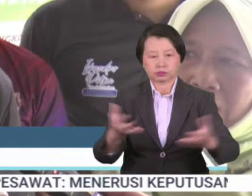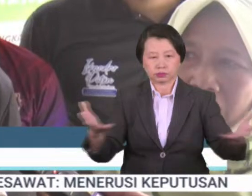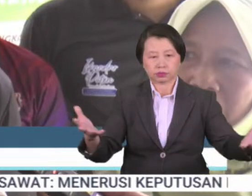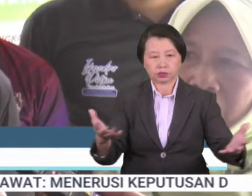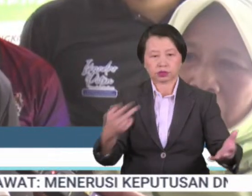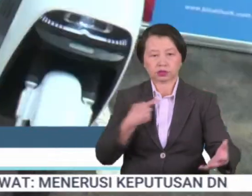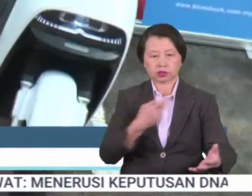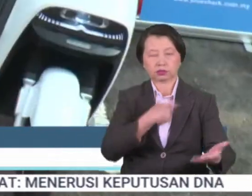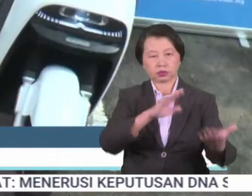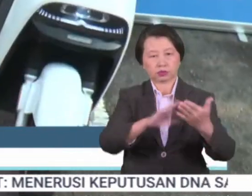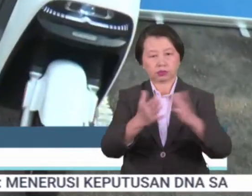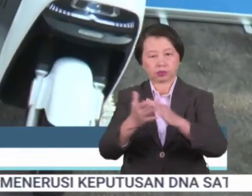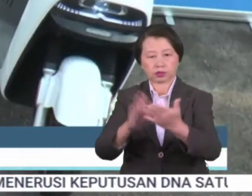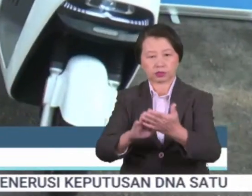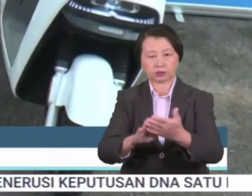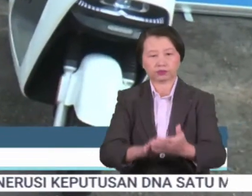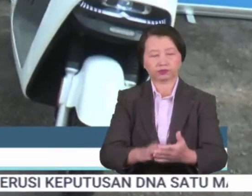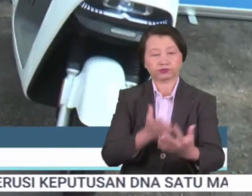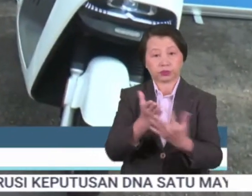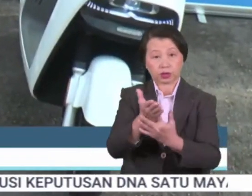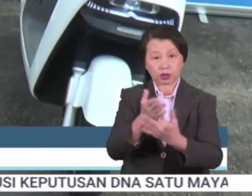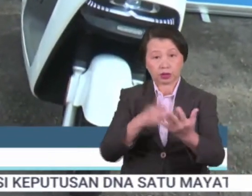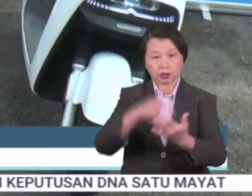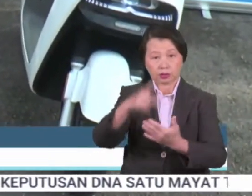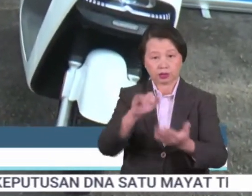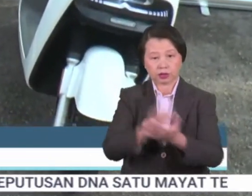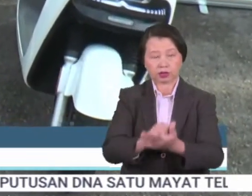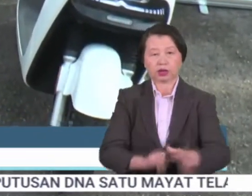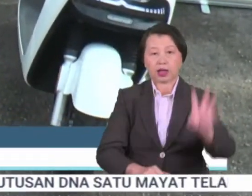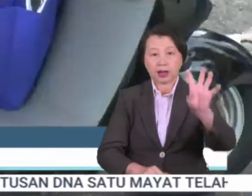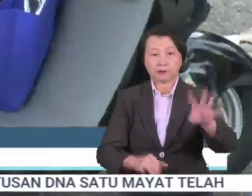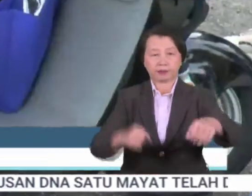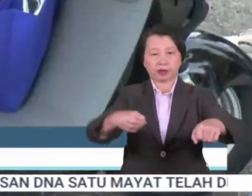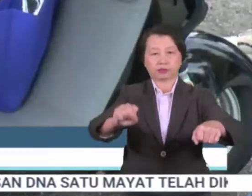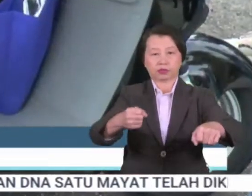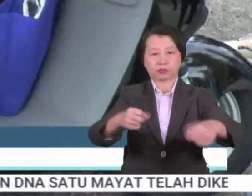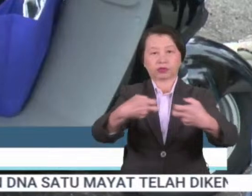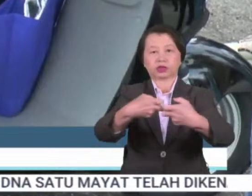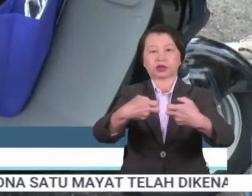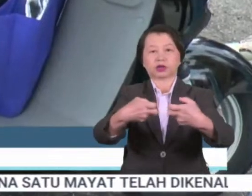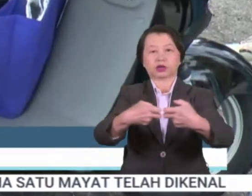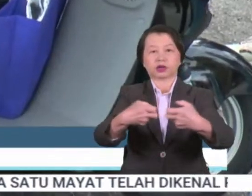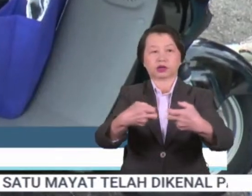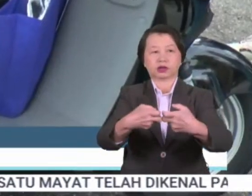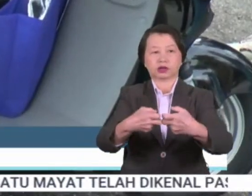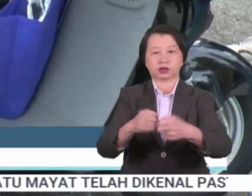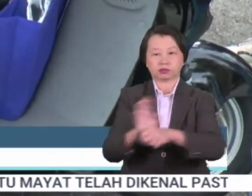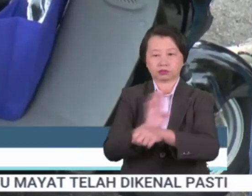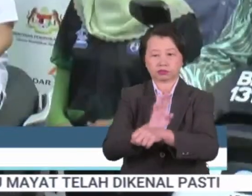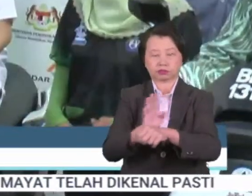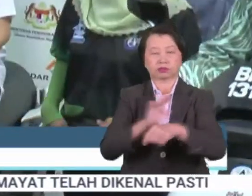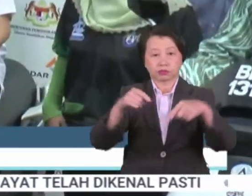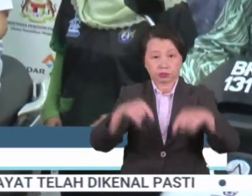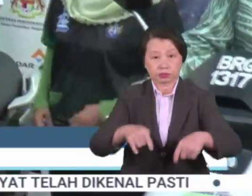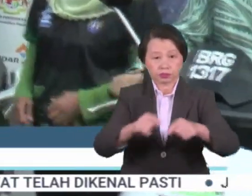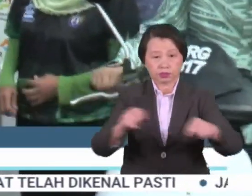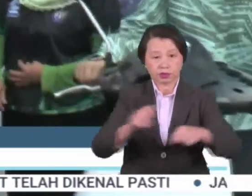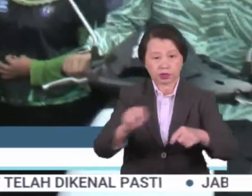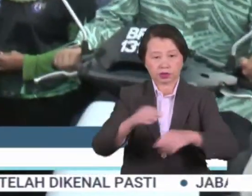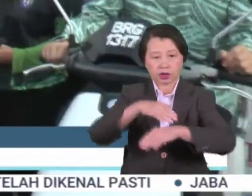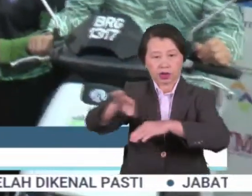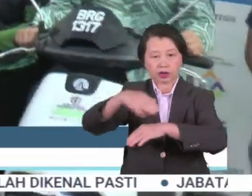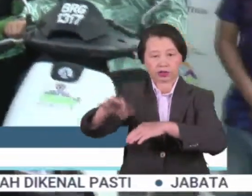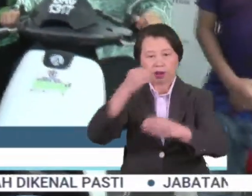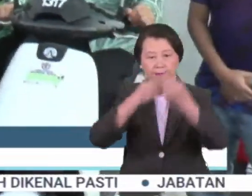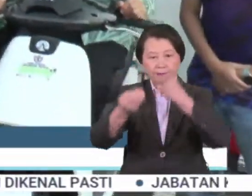daripada kita punya komuniti menerusi projek itu empat buah skuter elektrik digunakan Usahawan tempatan bagi menghantar